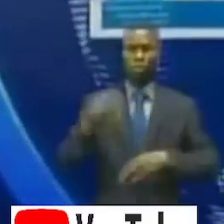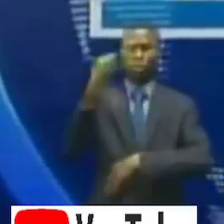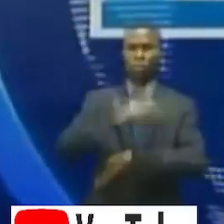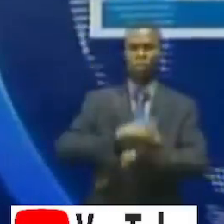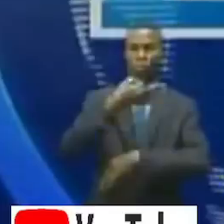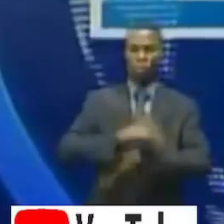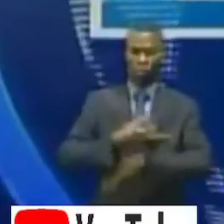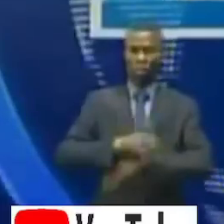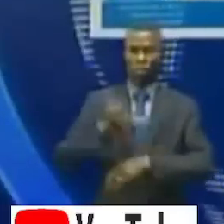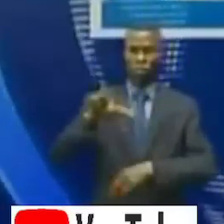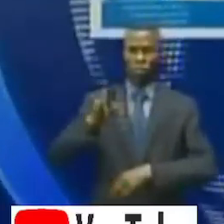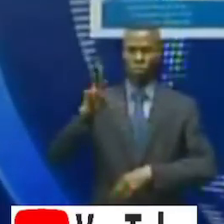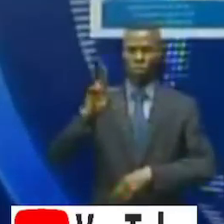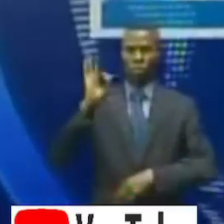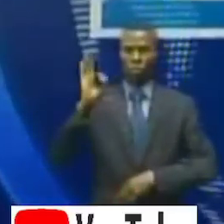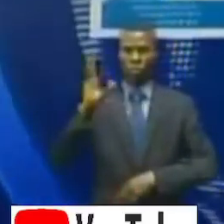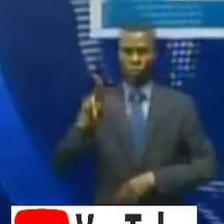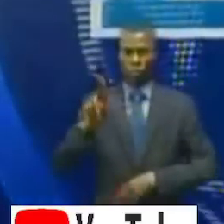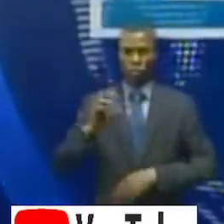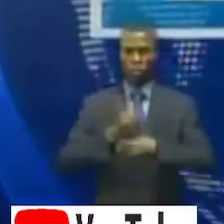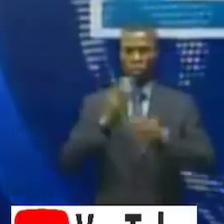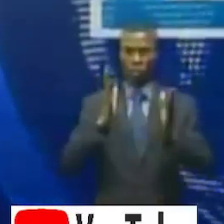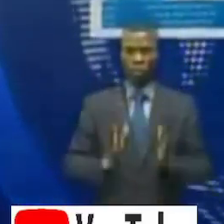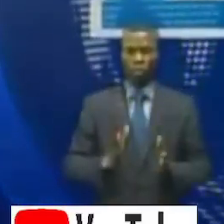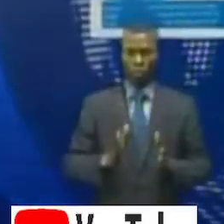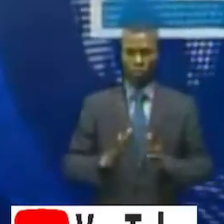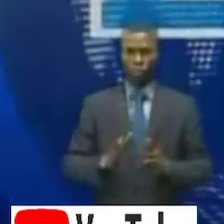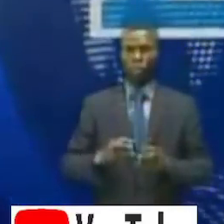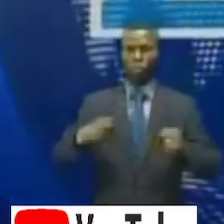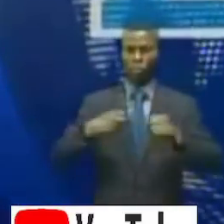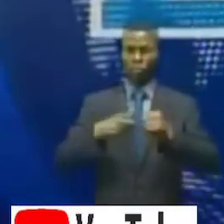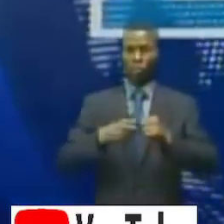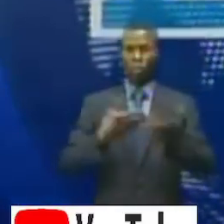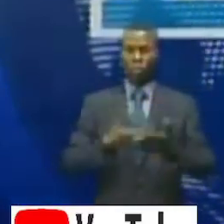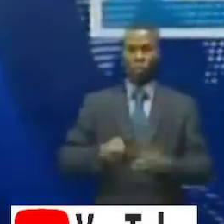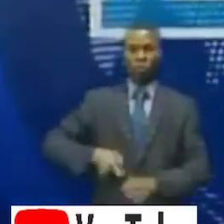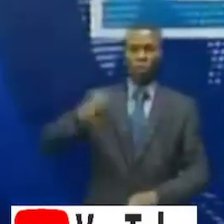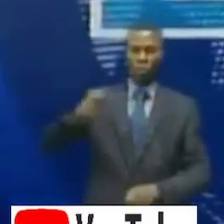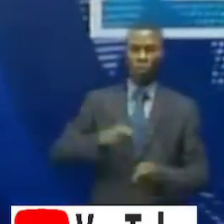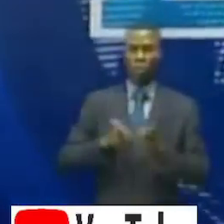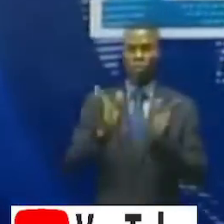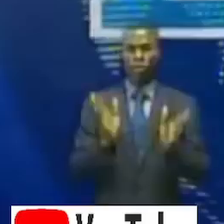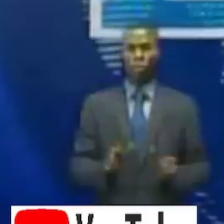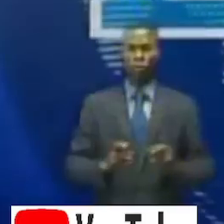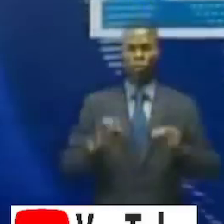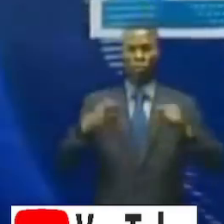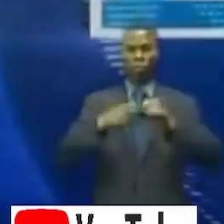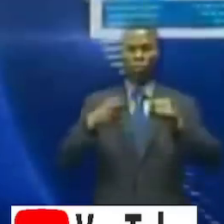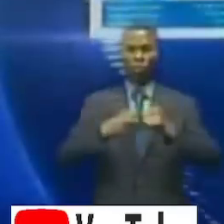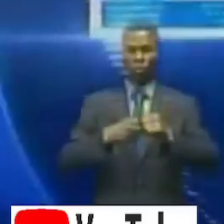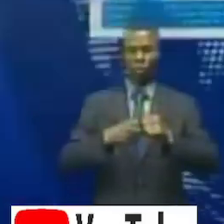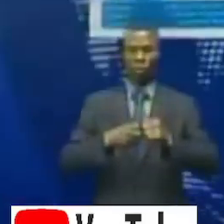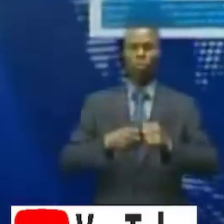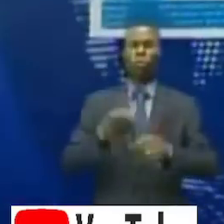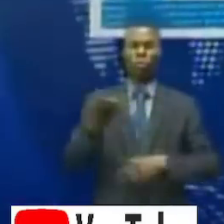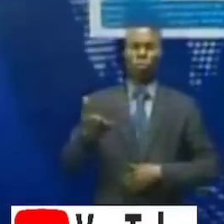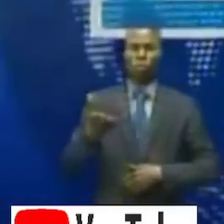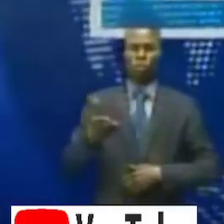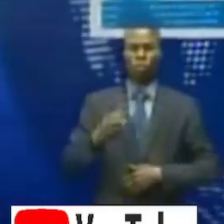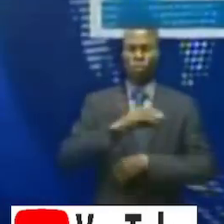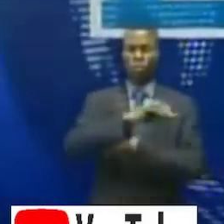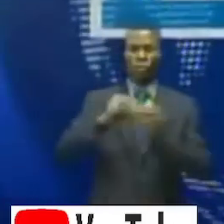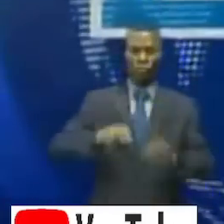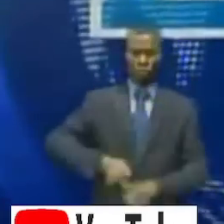province du Congo central. Le créateur de cette œuvre, c'est le directeur général de l'énergie Urbisolaire. Cette